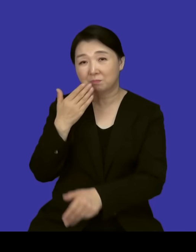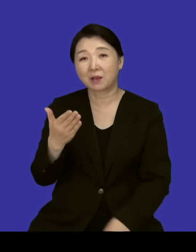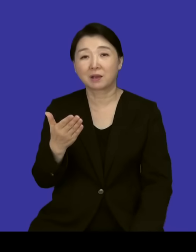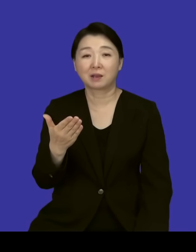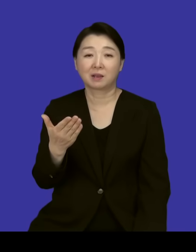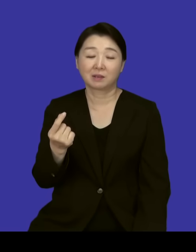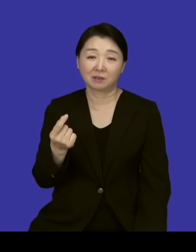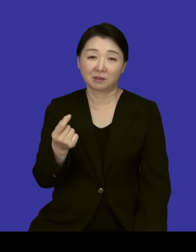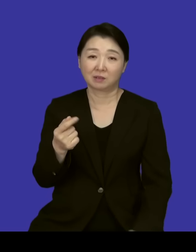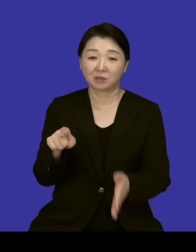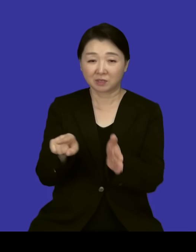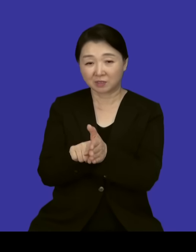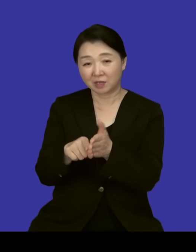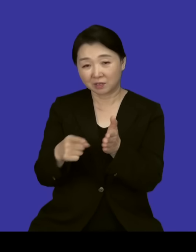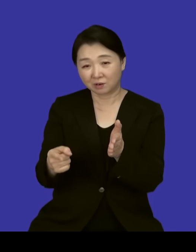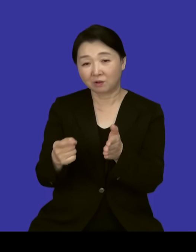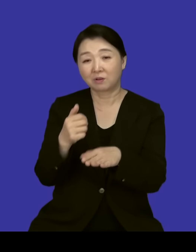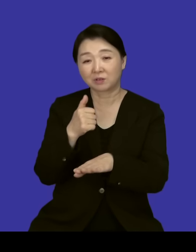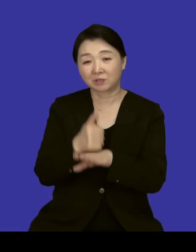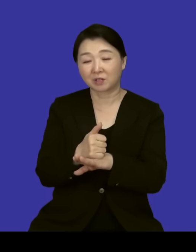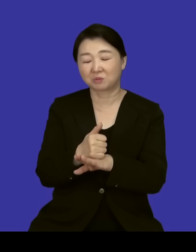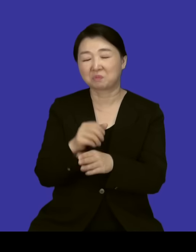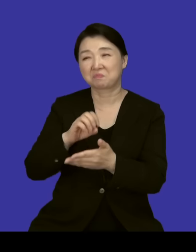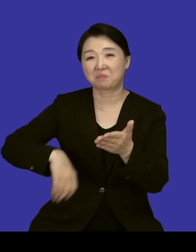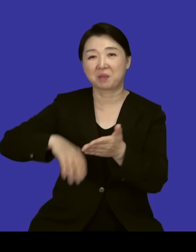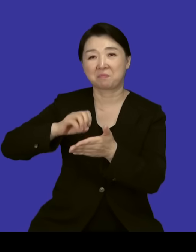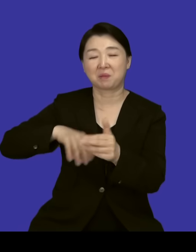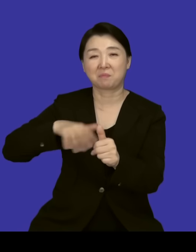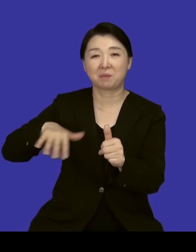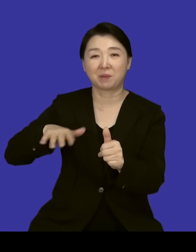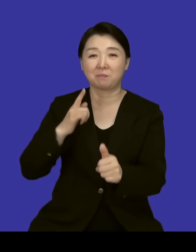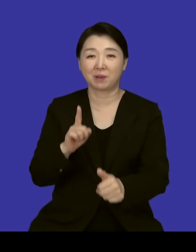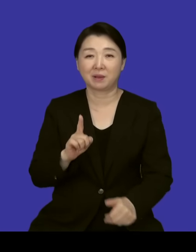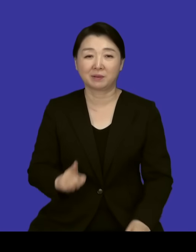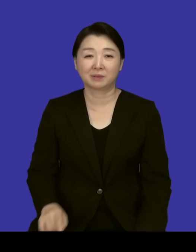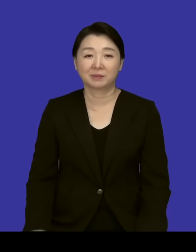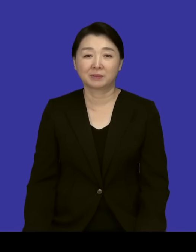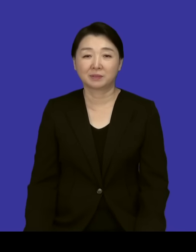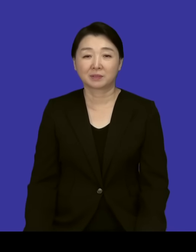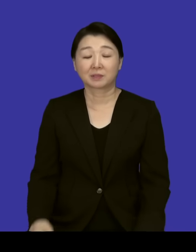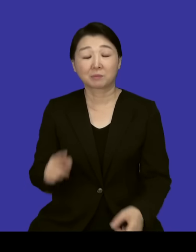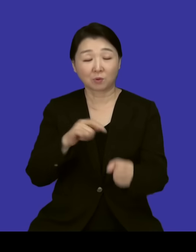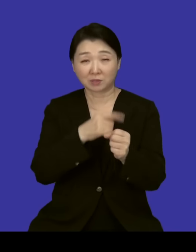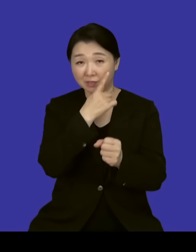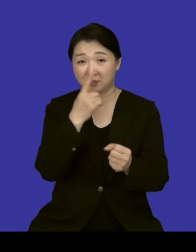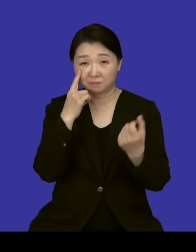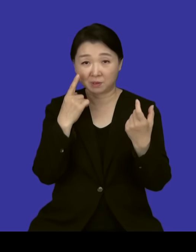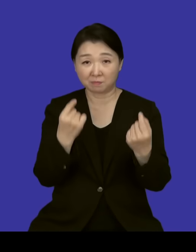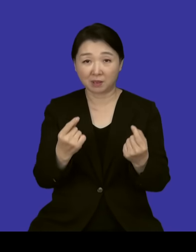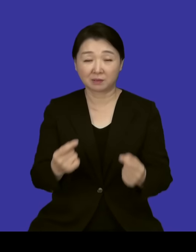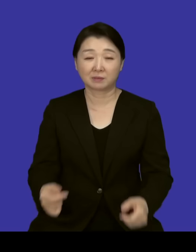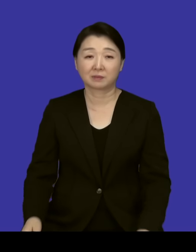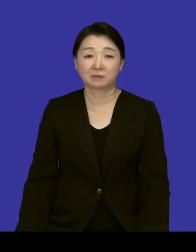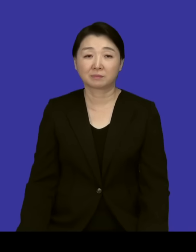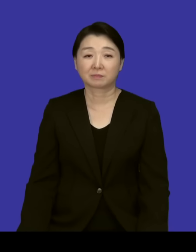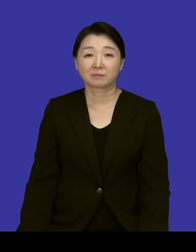있지만 신뢰를 잃으면서 계속 배제당한다는 거죠. 네. 네, 그런 걸 이제 과학적으로 증명했는데,